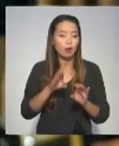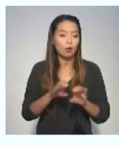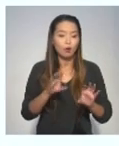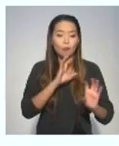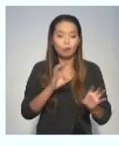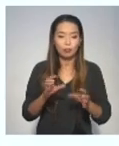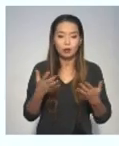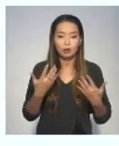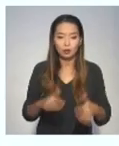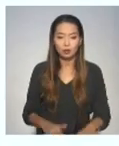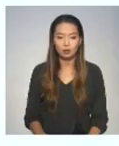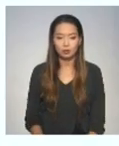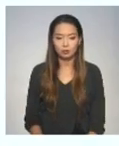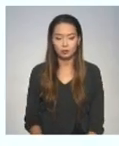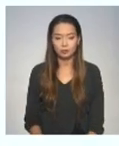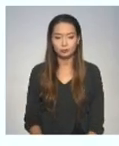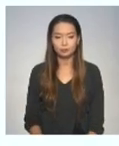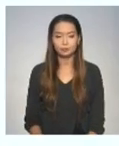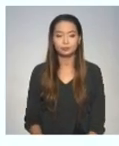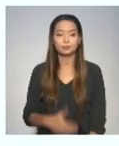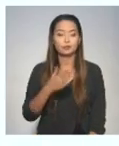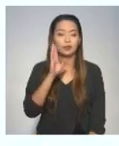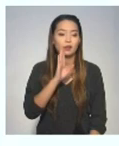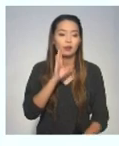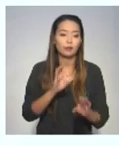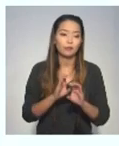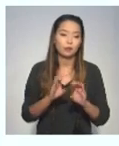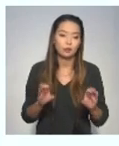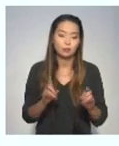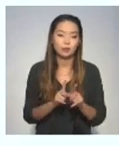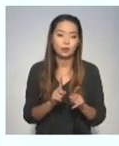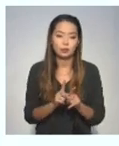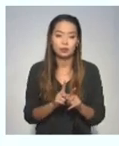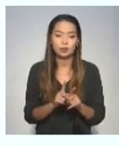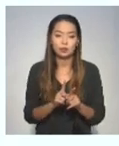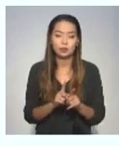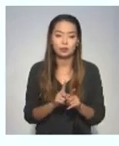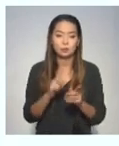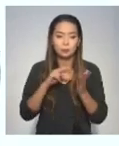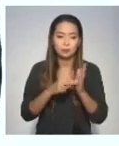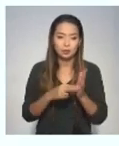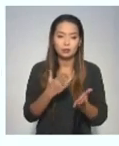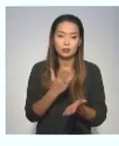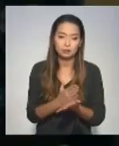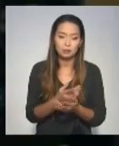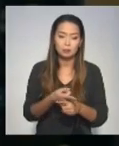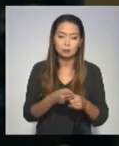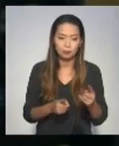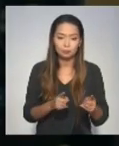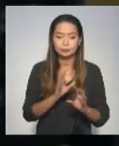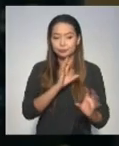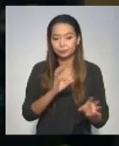водоснабжением. Из 409 сел, обеспеченных водоснабжением, в 287 селах имеются разводящие сети. В